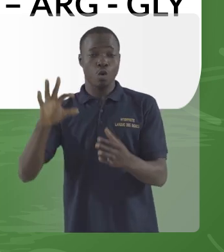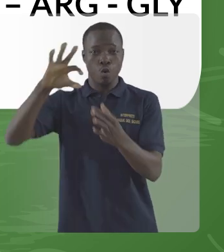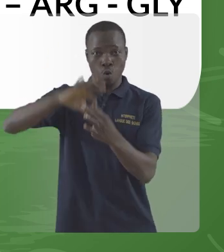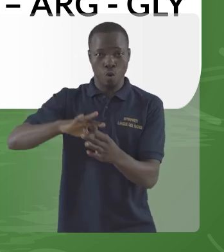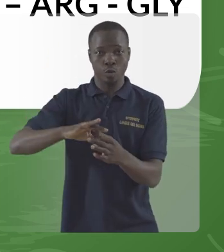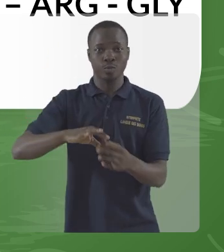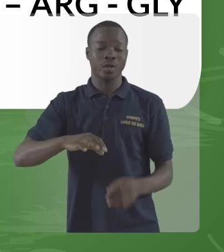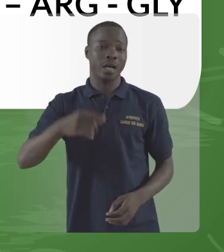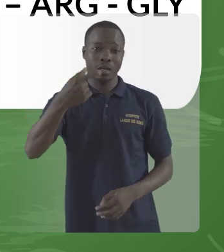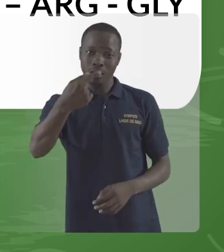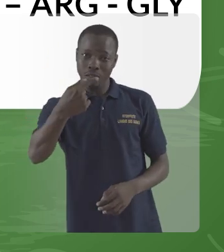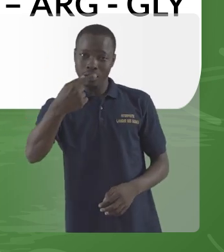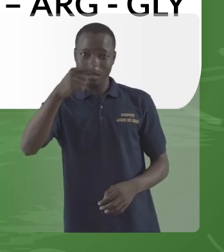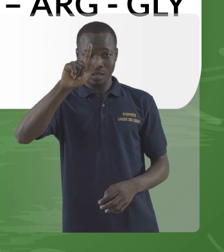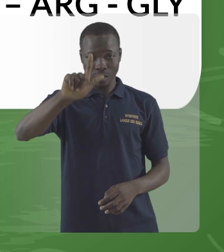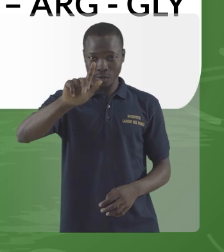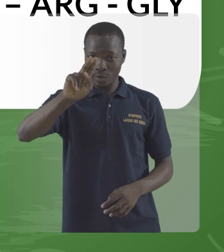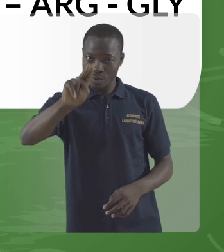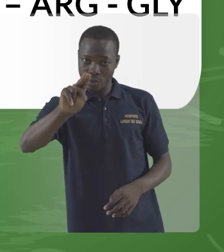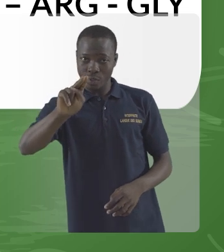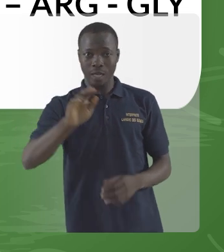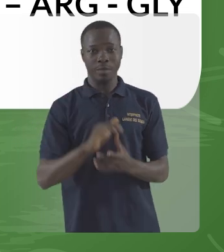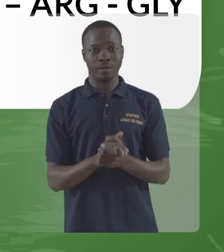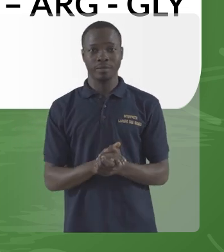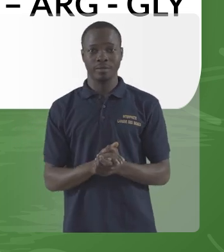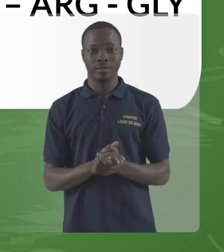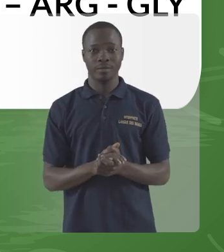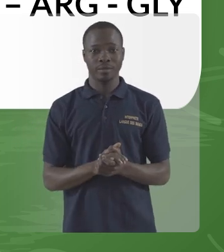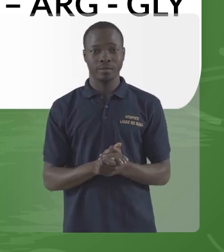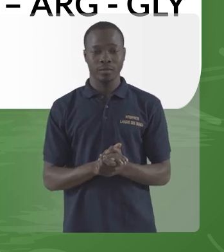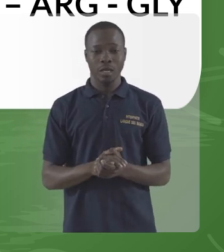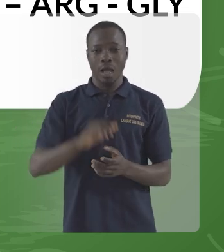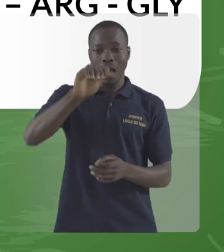CAG code pour la glutamine.